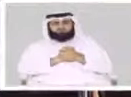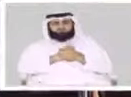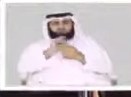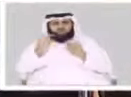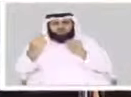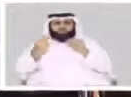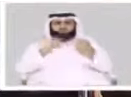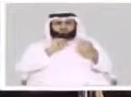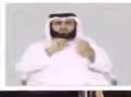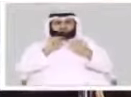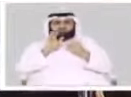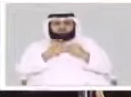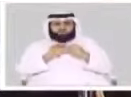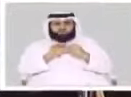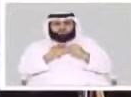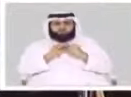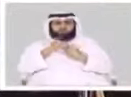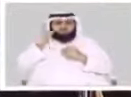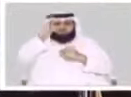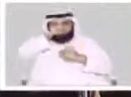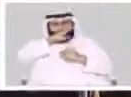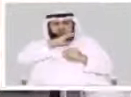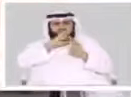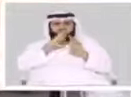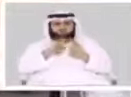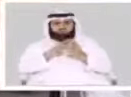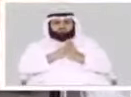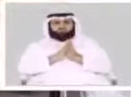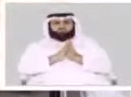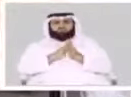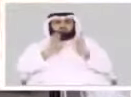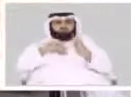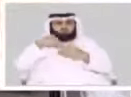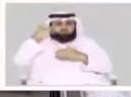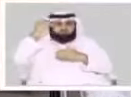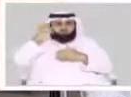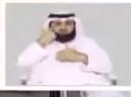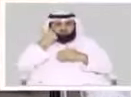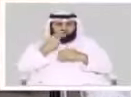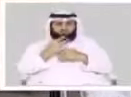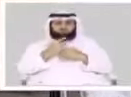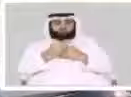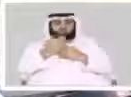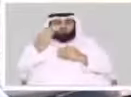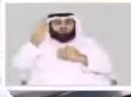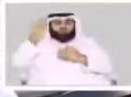العداوة والبغضاء إلى يوم القيامة وسوف ينبئهم الله بما